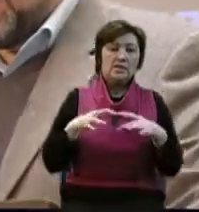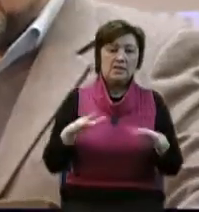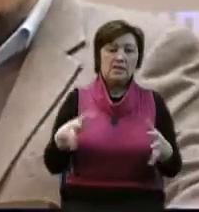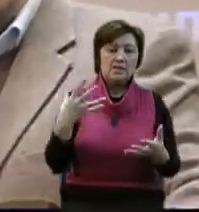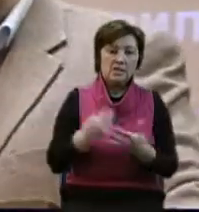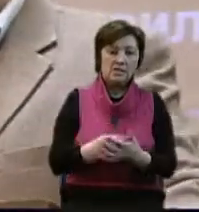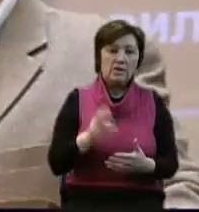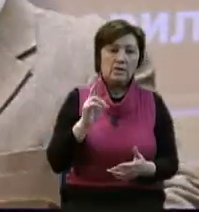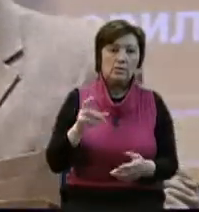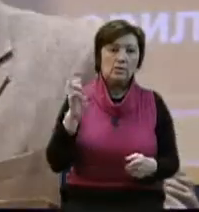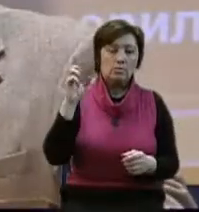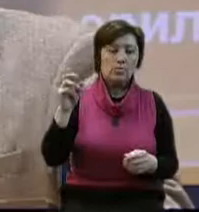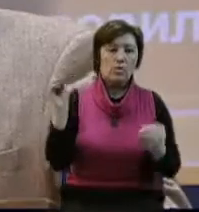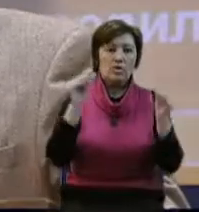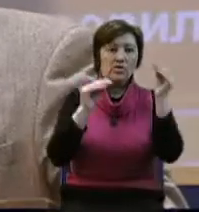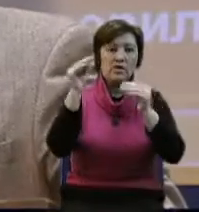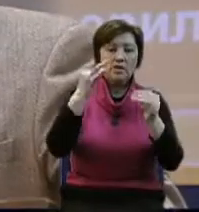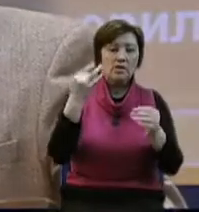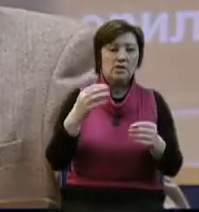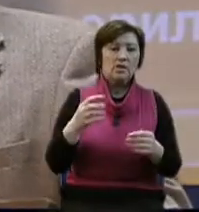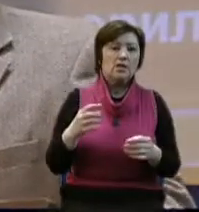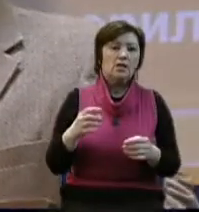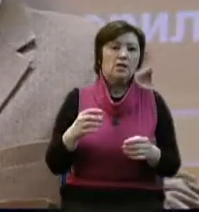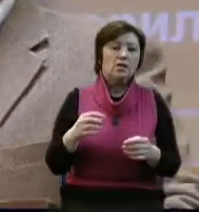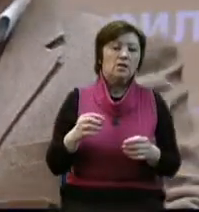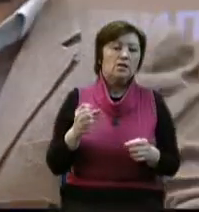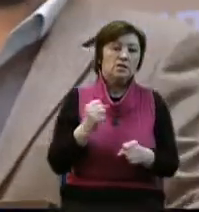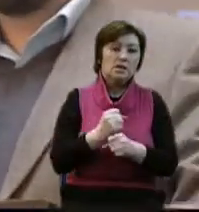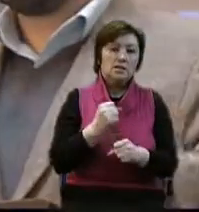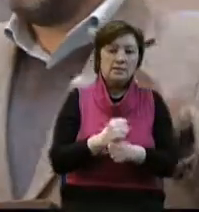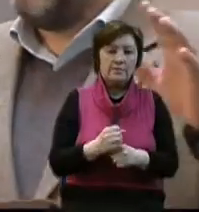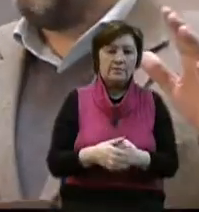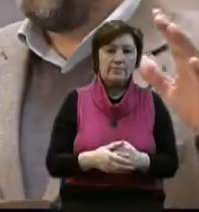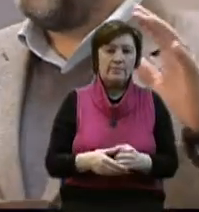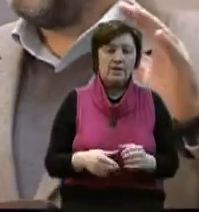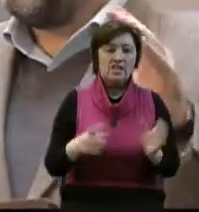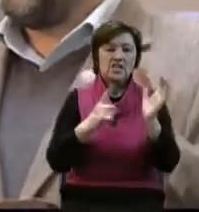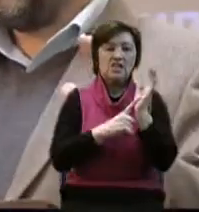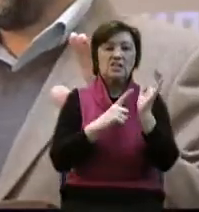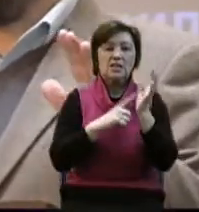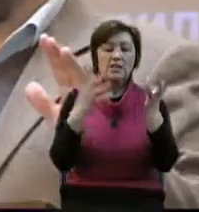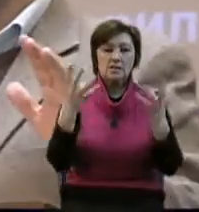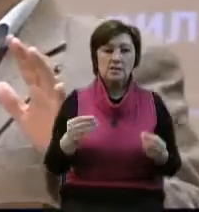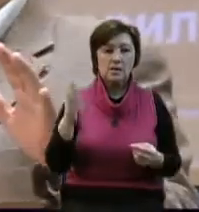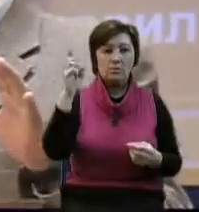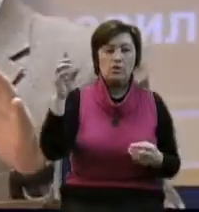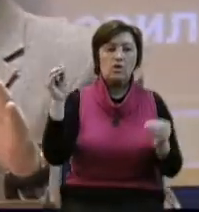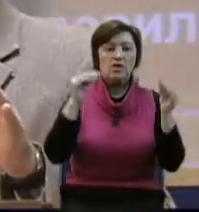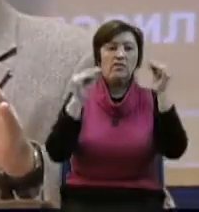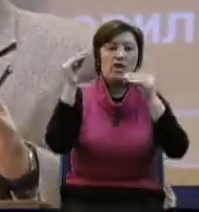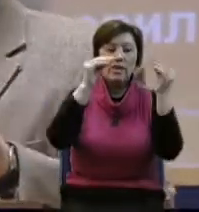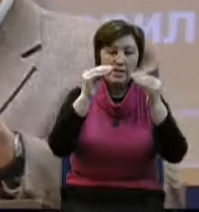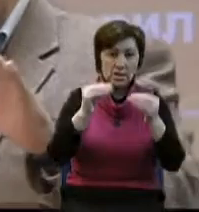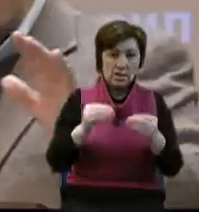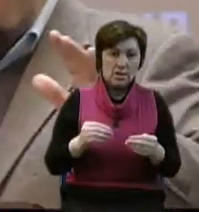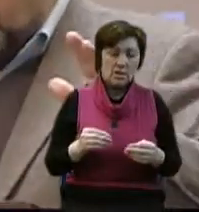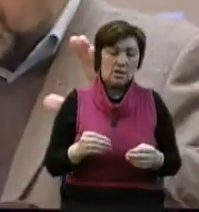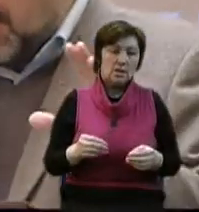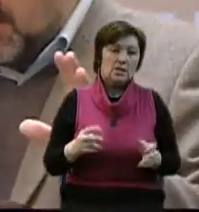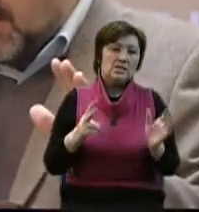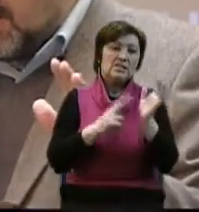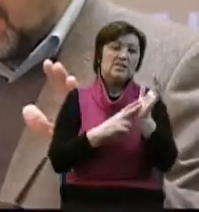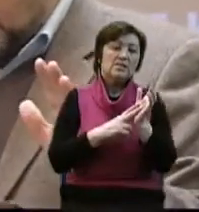творил и созидал». Здесь мы читаем, что 6 дней Бог творил. И